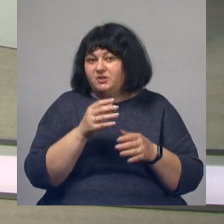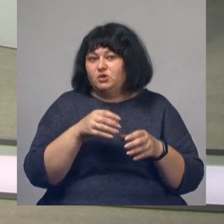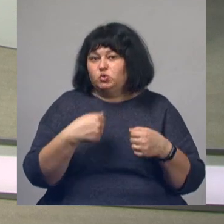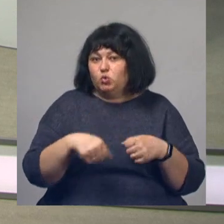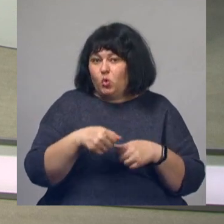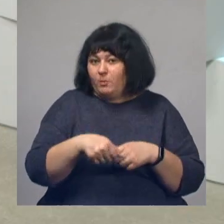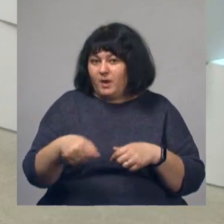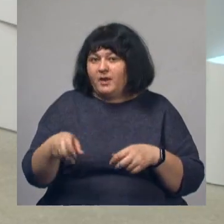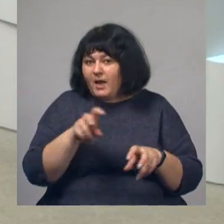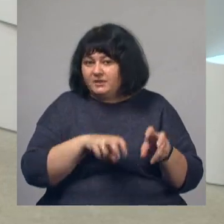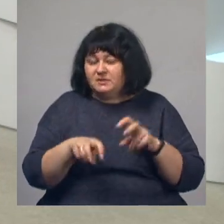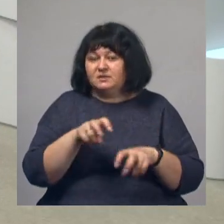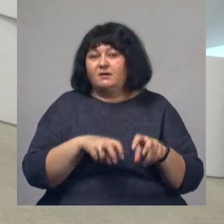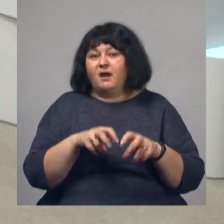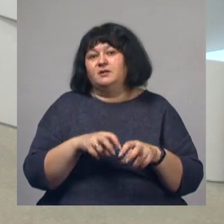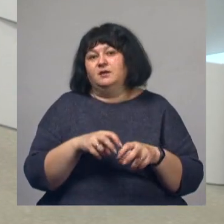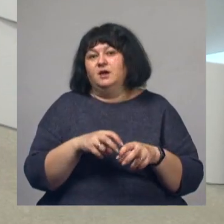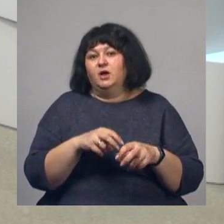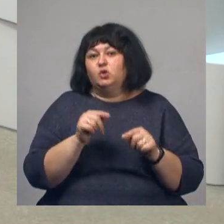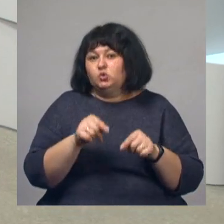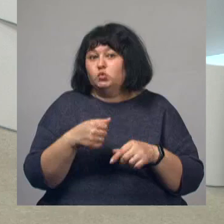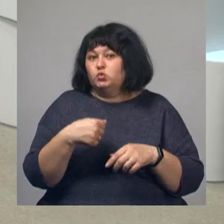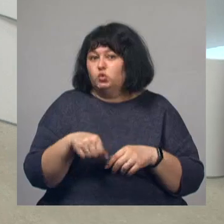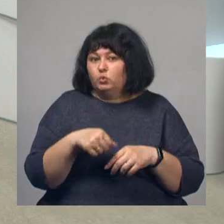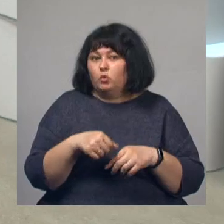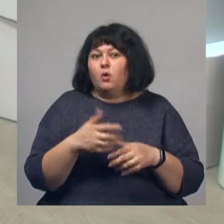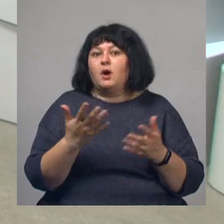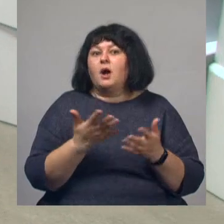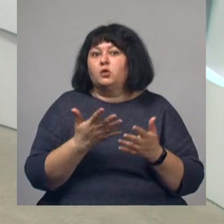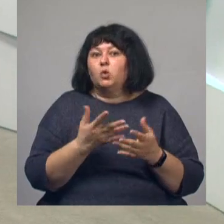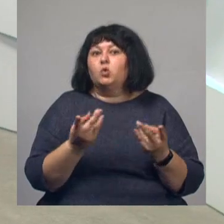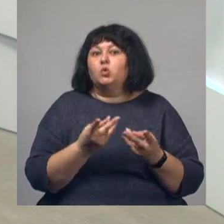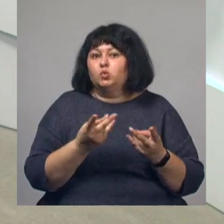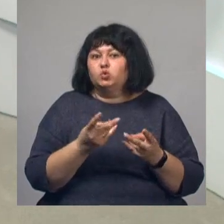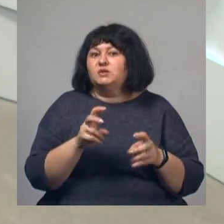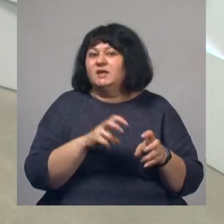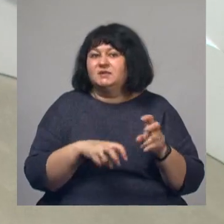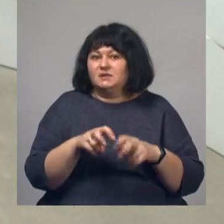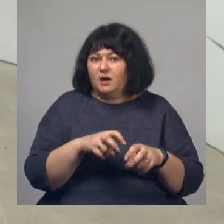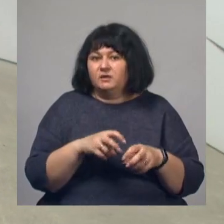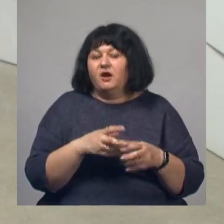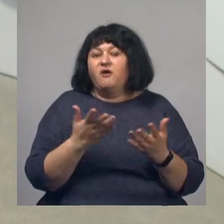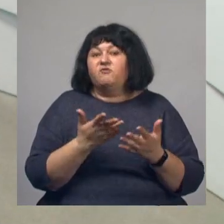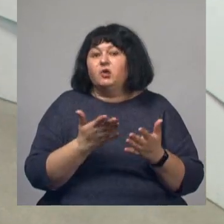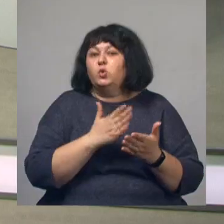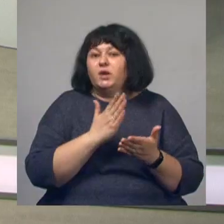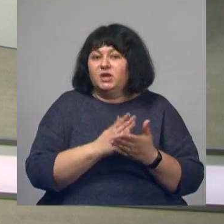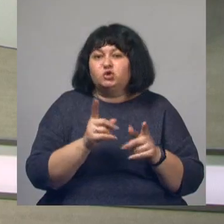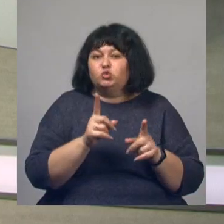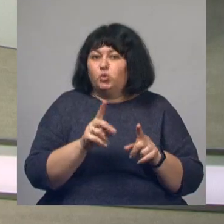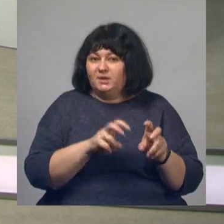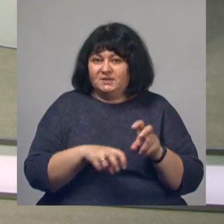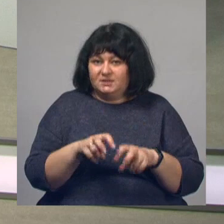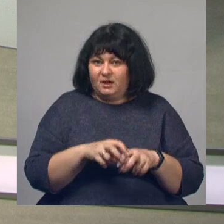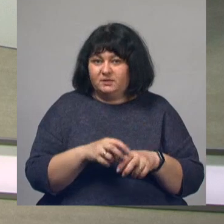багажных сумок отыскать ровно ту, которую нужно искать, в которой есть что искать. Держите,